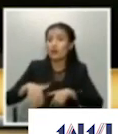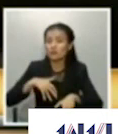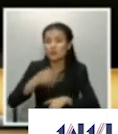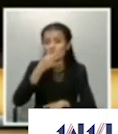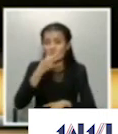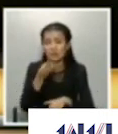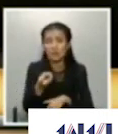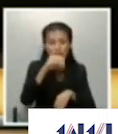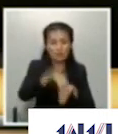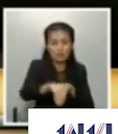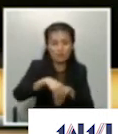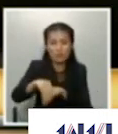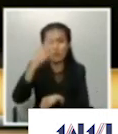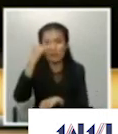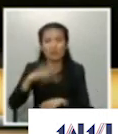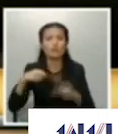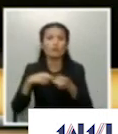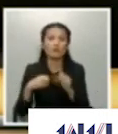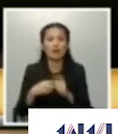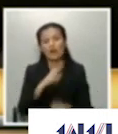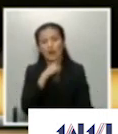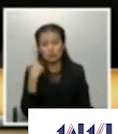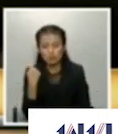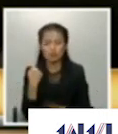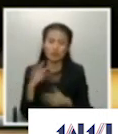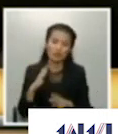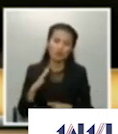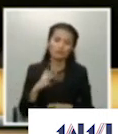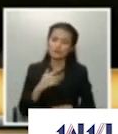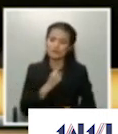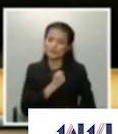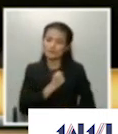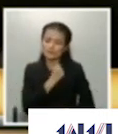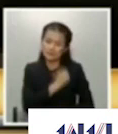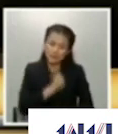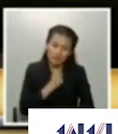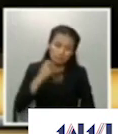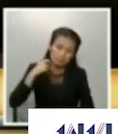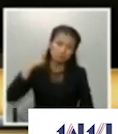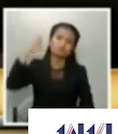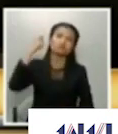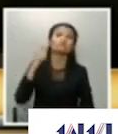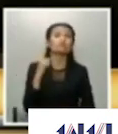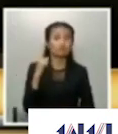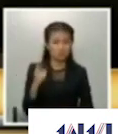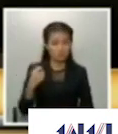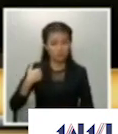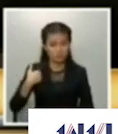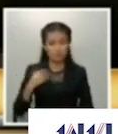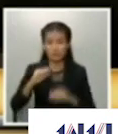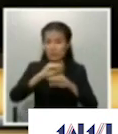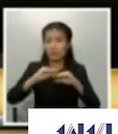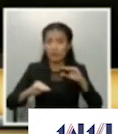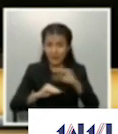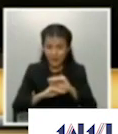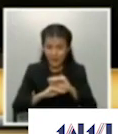ายไปจำนวนมากท่านประธานที่เคารพครับผมกลับเรียนว่าโครงการนั้นโด